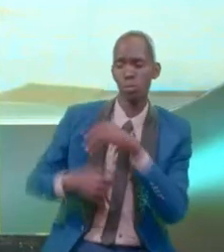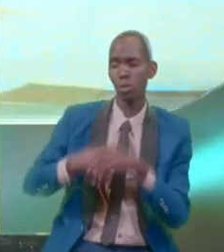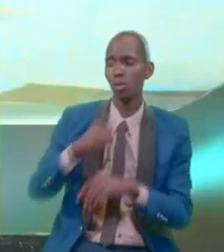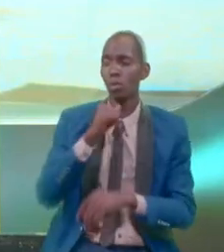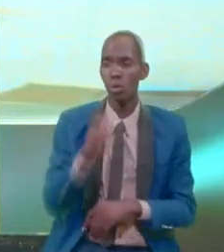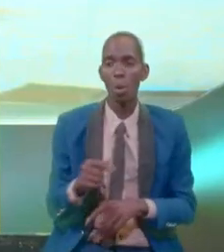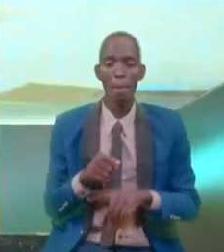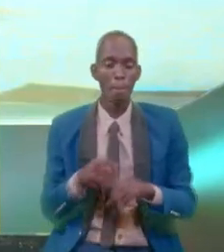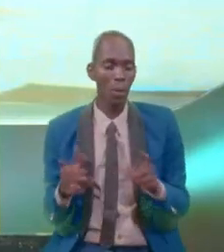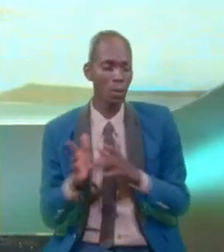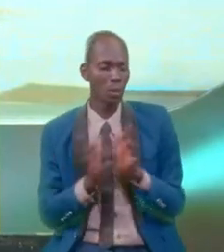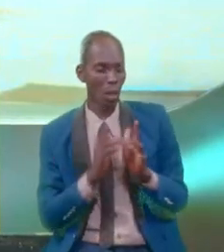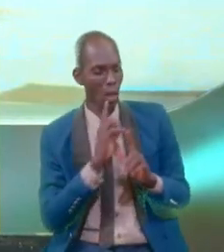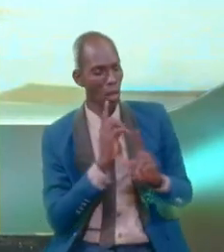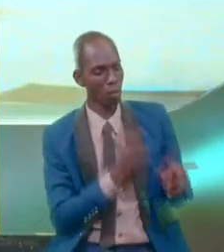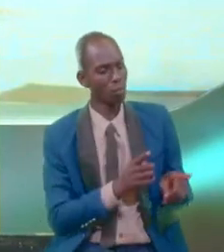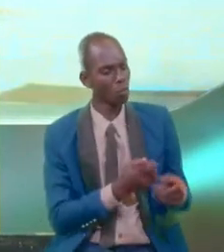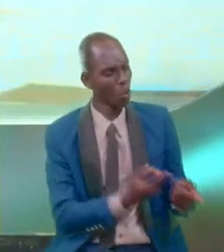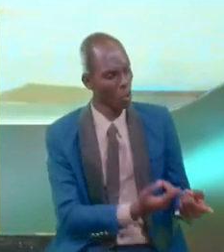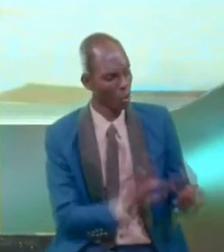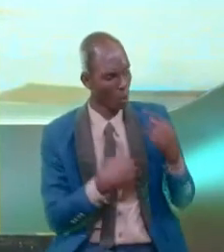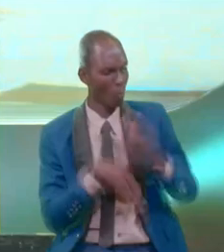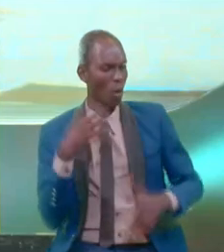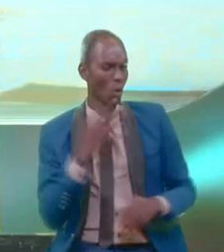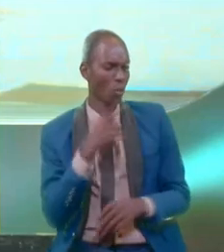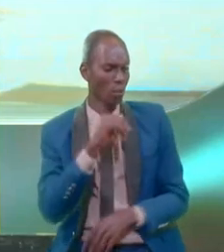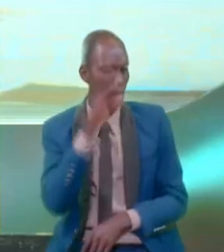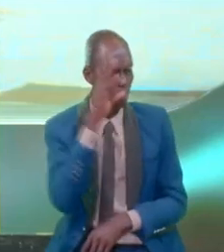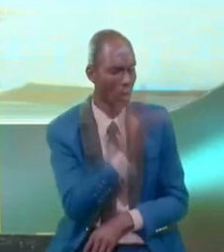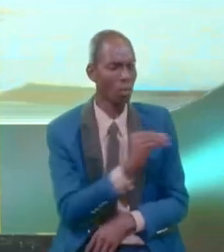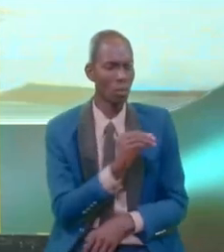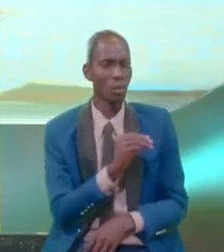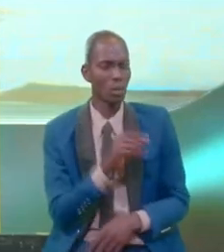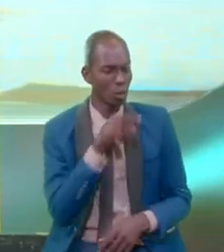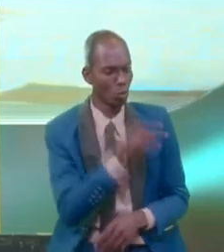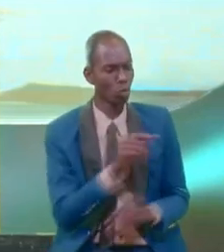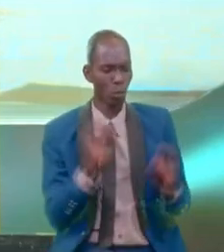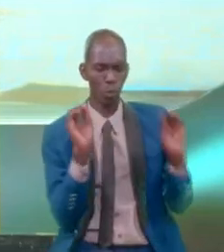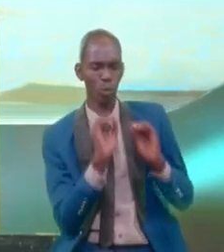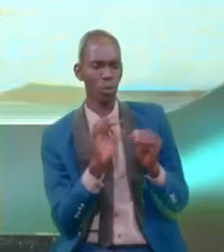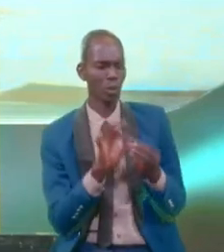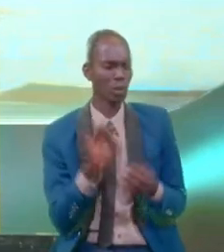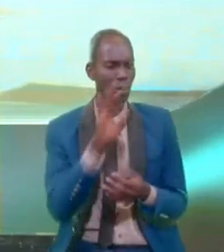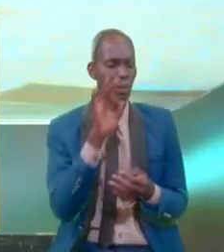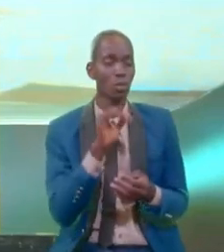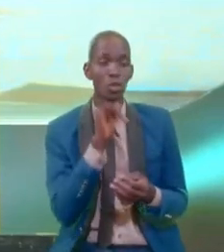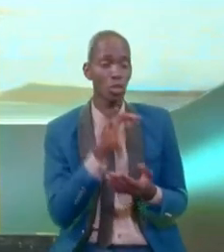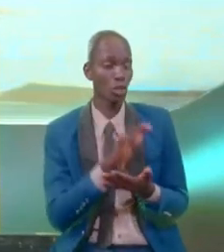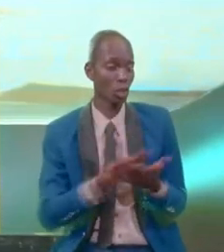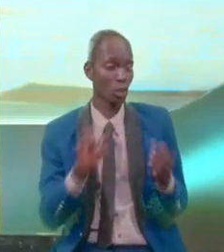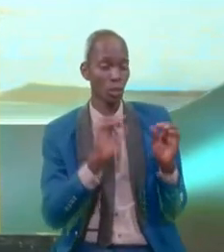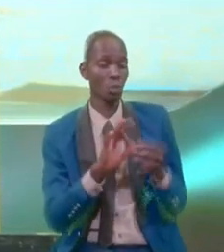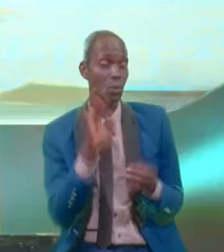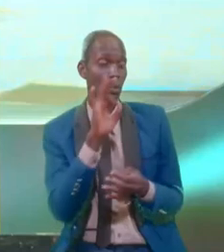Car Jésus lui disait, « Sors de cet homme, esprit impur. » Et il